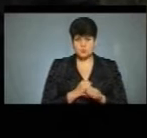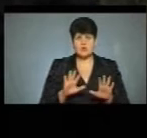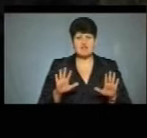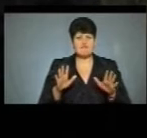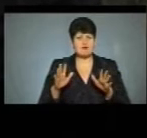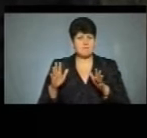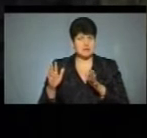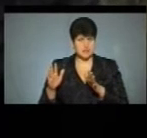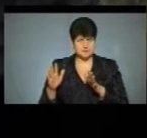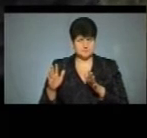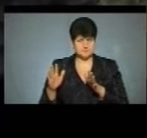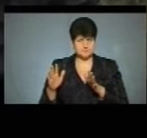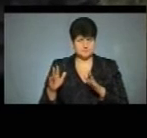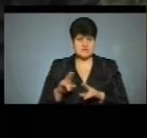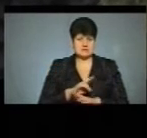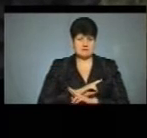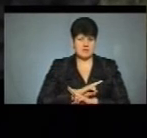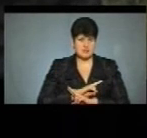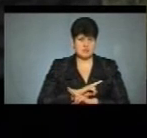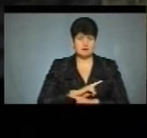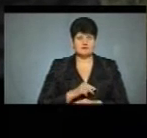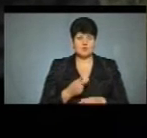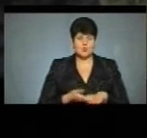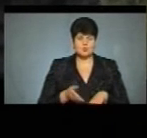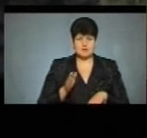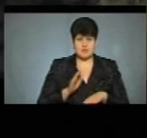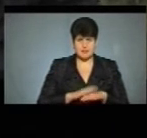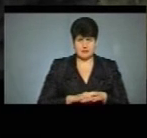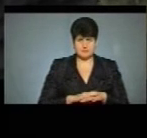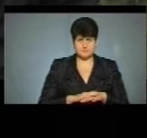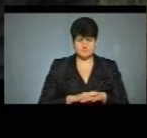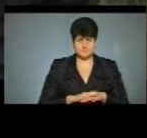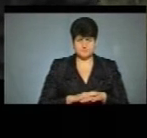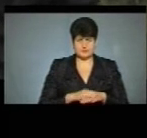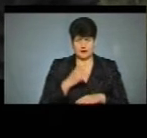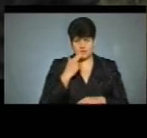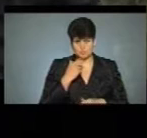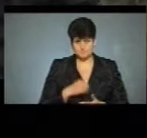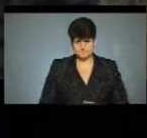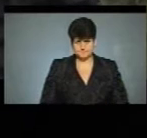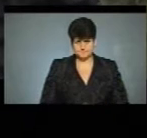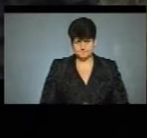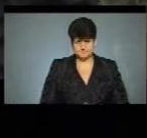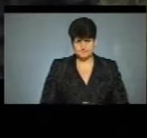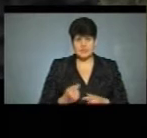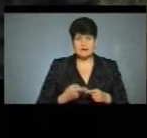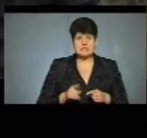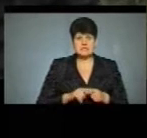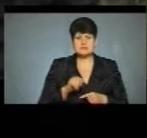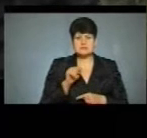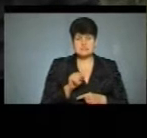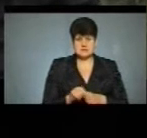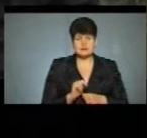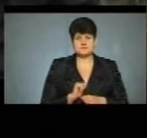випадки смерті від ускладнень перенесеного грипу. Тобто це